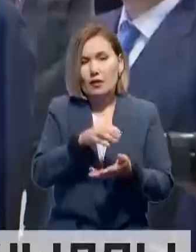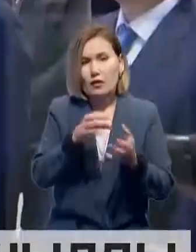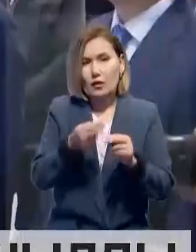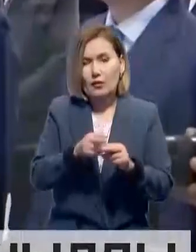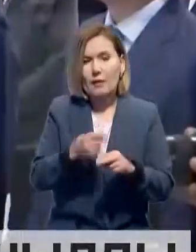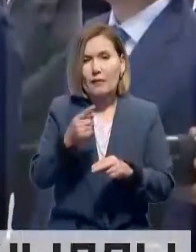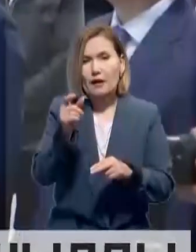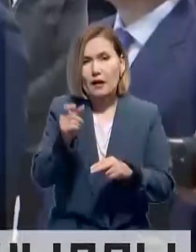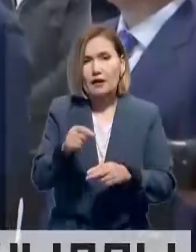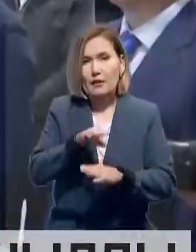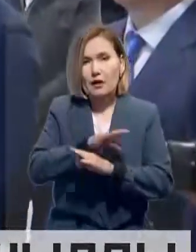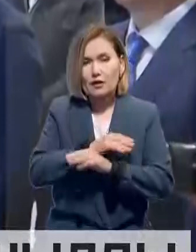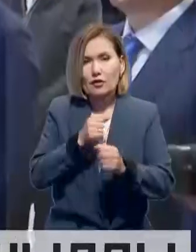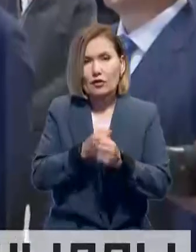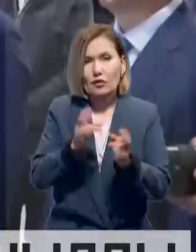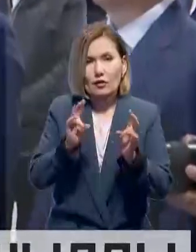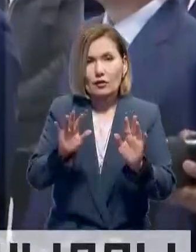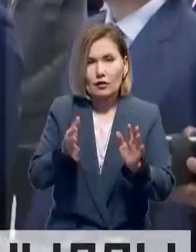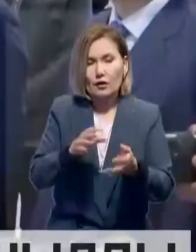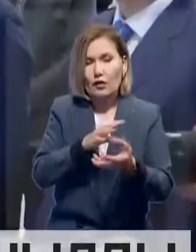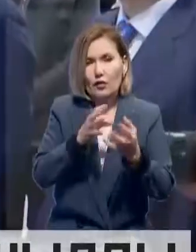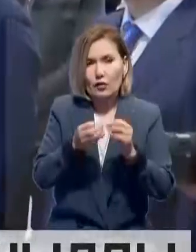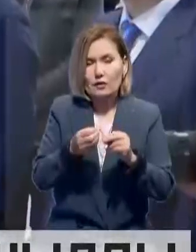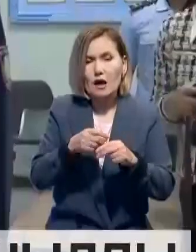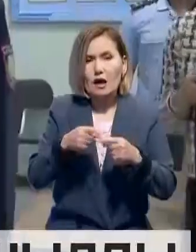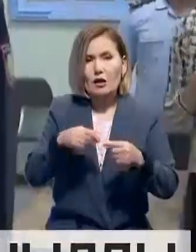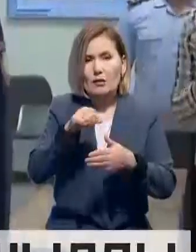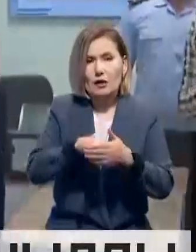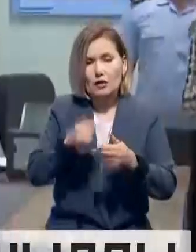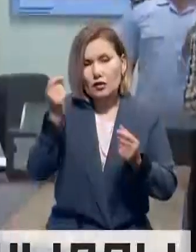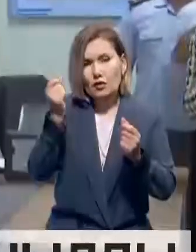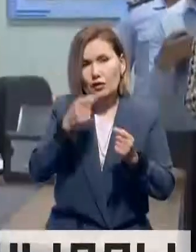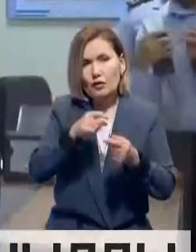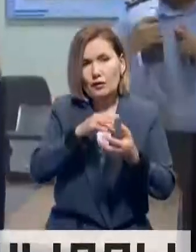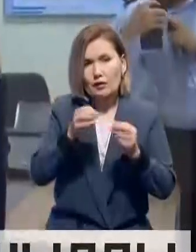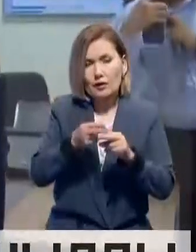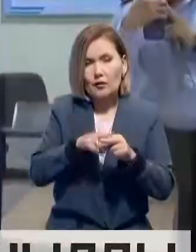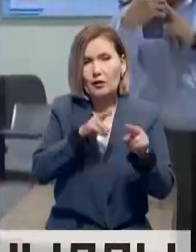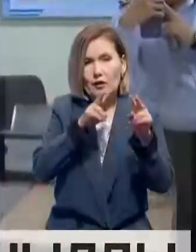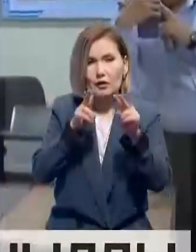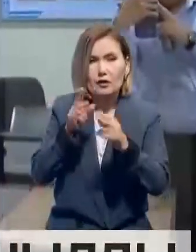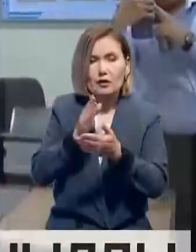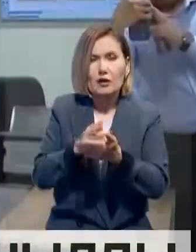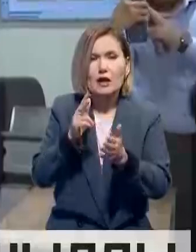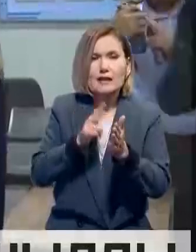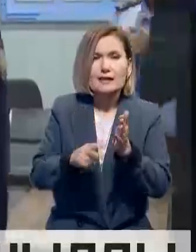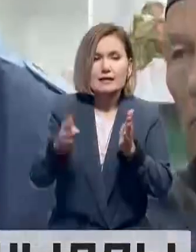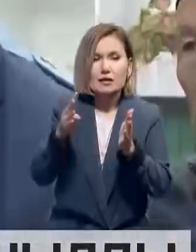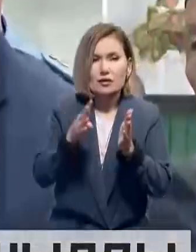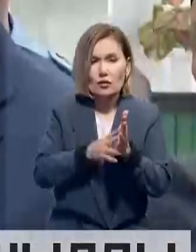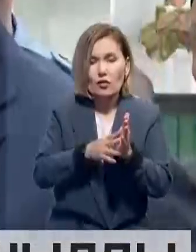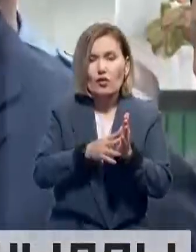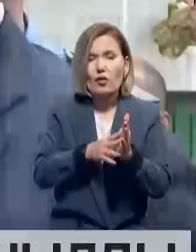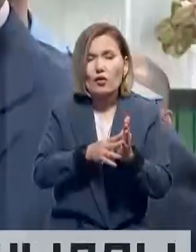біреу. Жалпы олардың орын алу себептерін анықтады. Ара қашықты сақтамау 103, маневр жасағандар 89, жаяу жүргіншілер жол